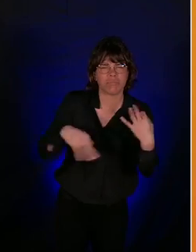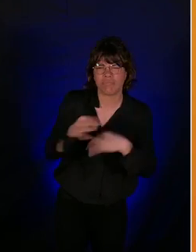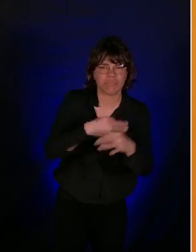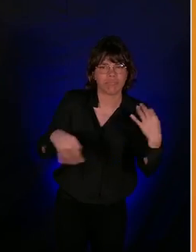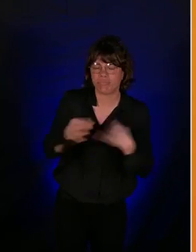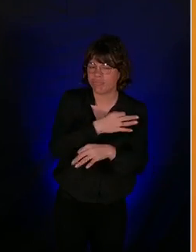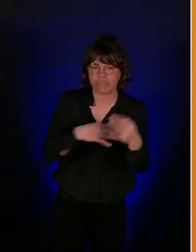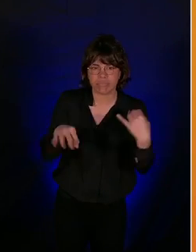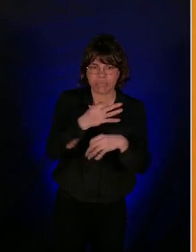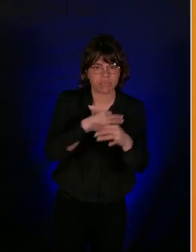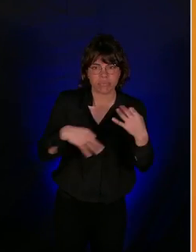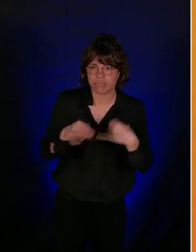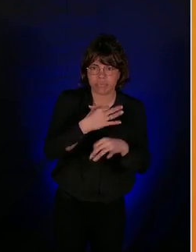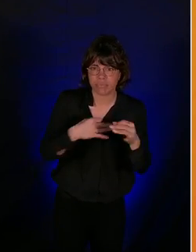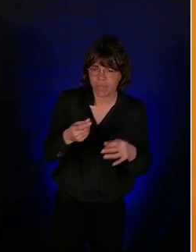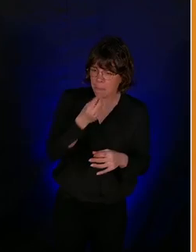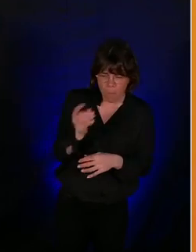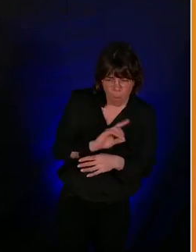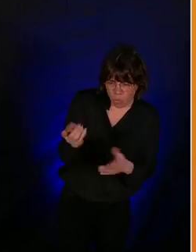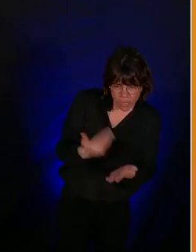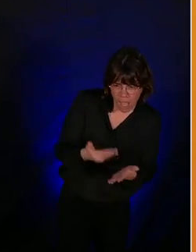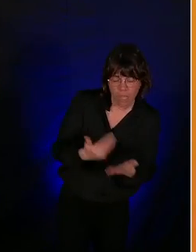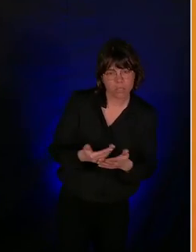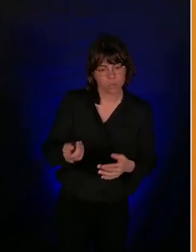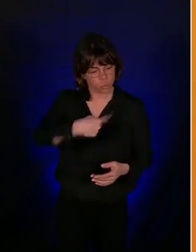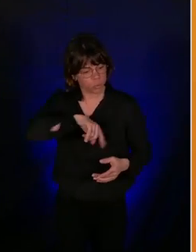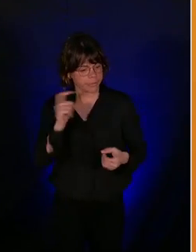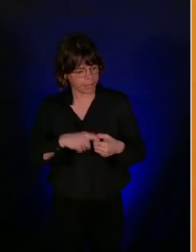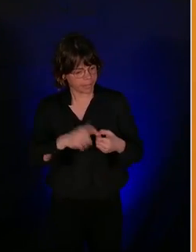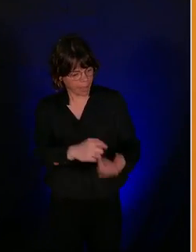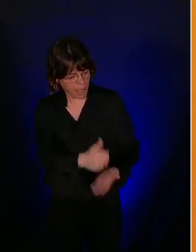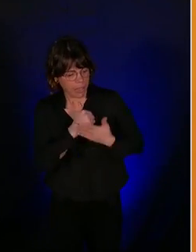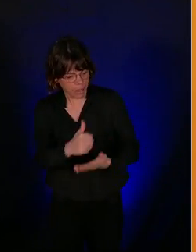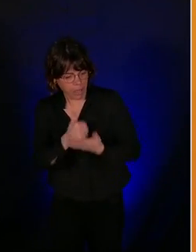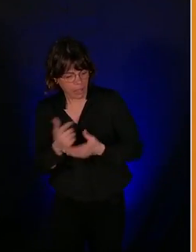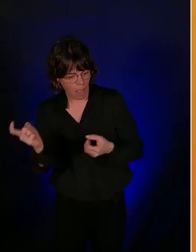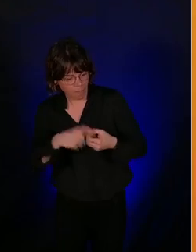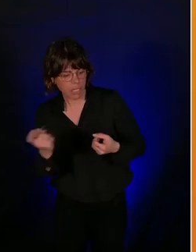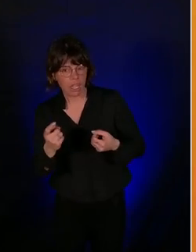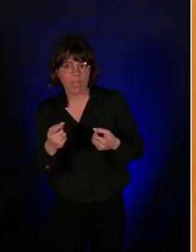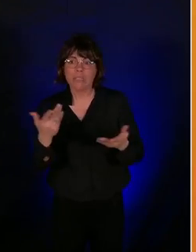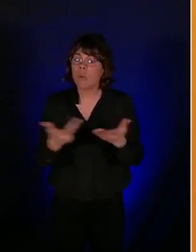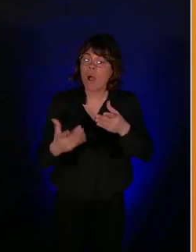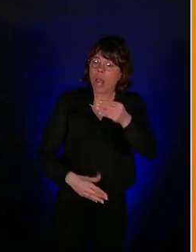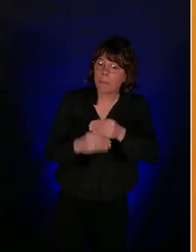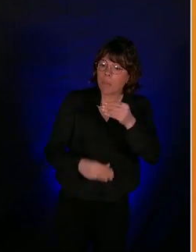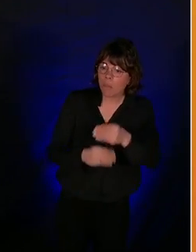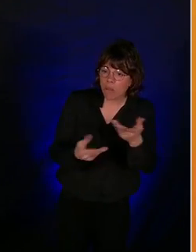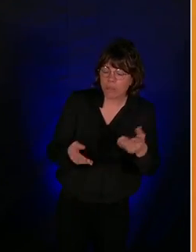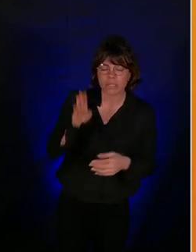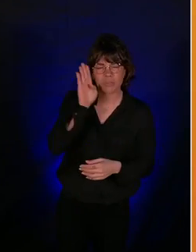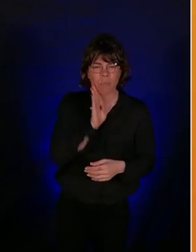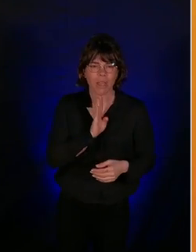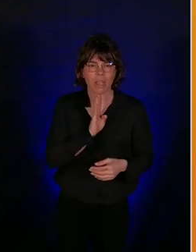travailleurs français portent actuellement nous sommes largement soutenus par les syndicats qui sont affiliés c'est quoi l'amendement donc s'il vous